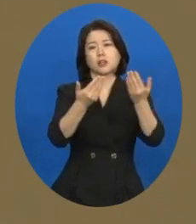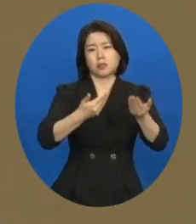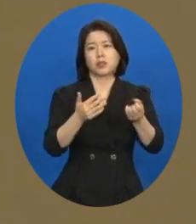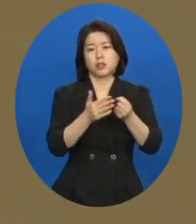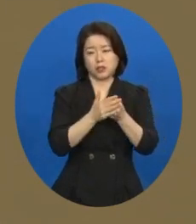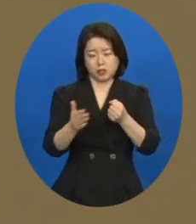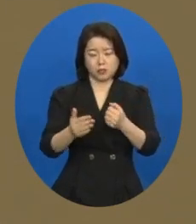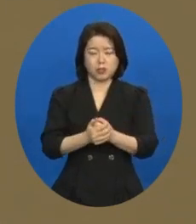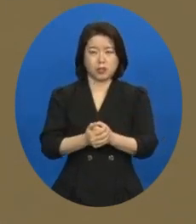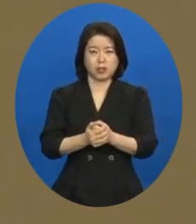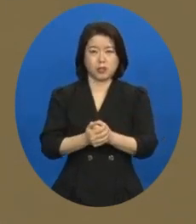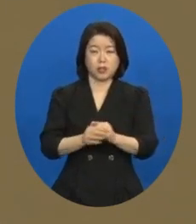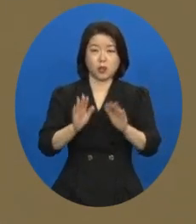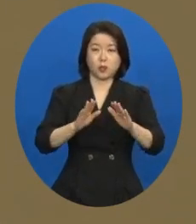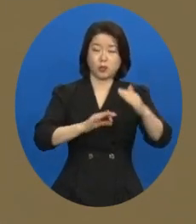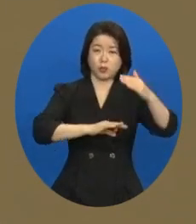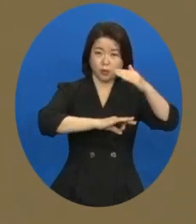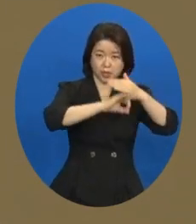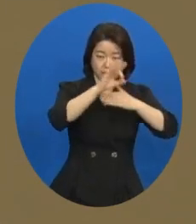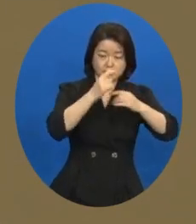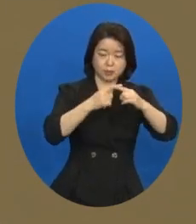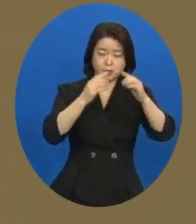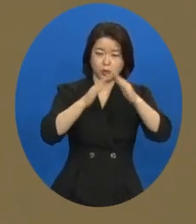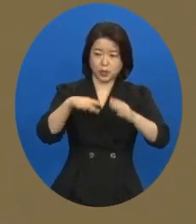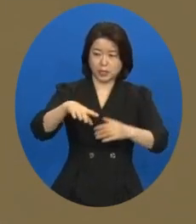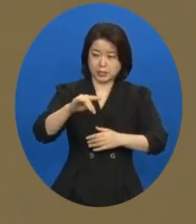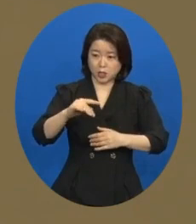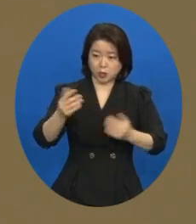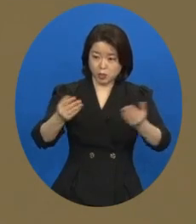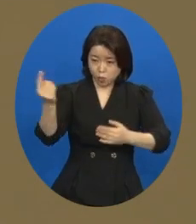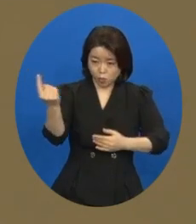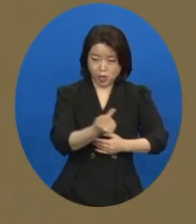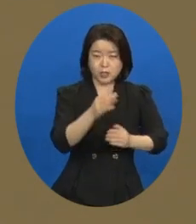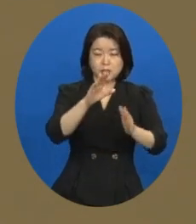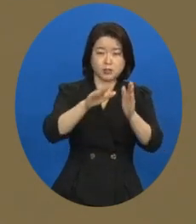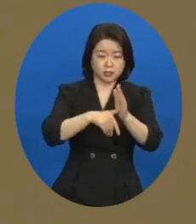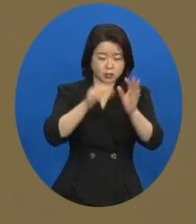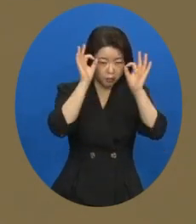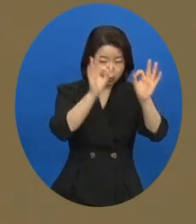제가 오늘 아침 교회에 첫 출근을 해서 보니까